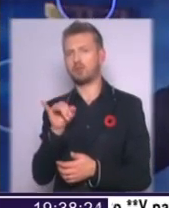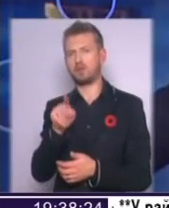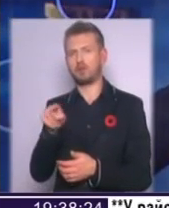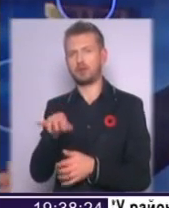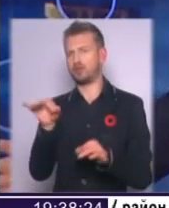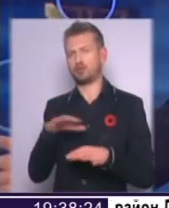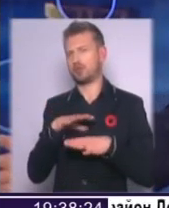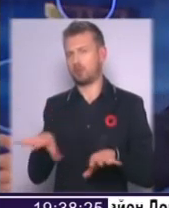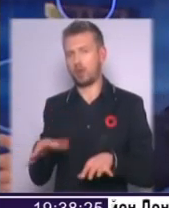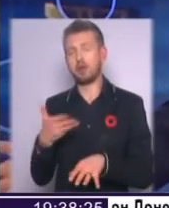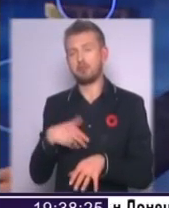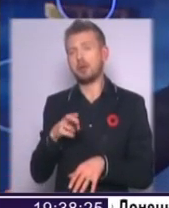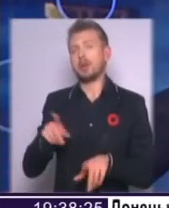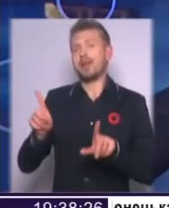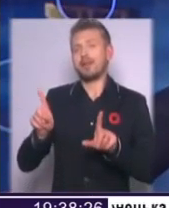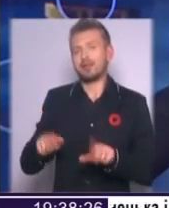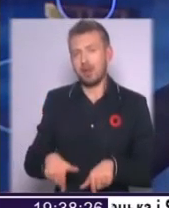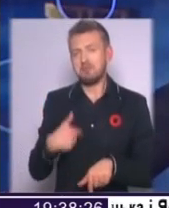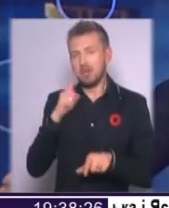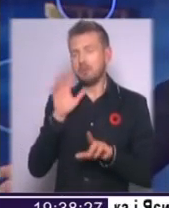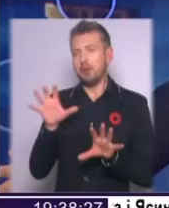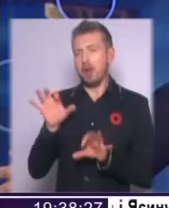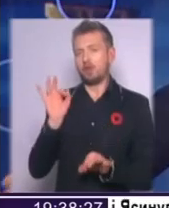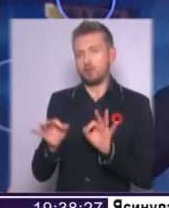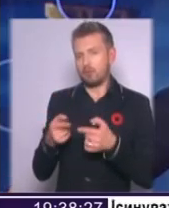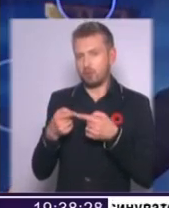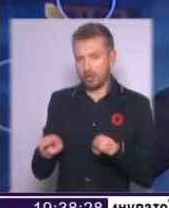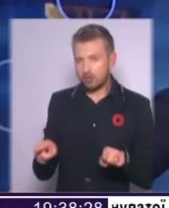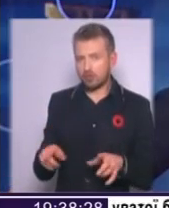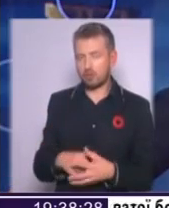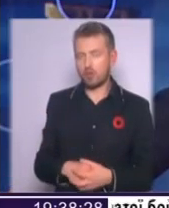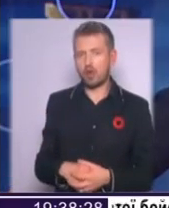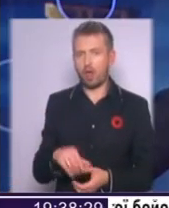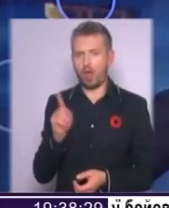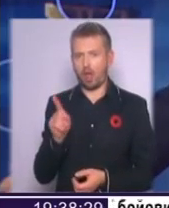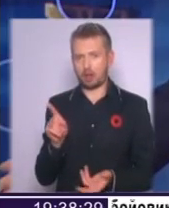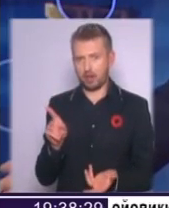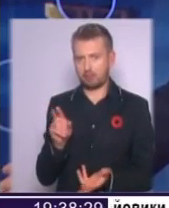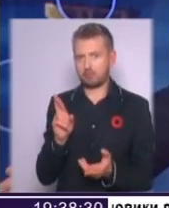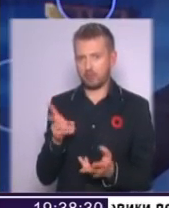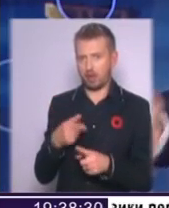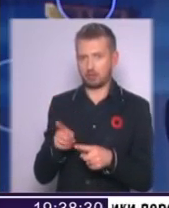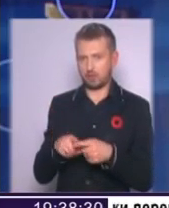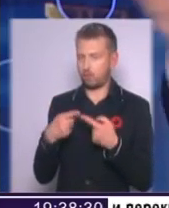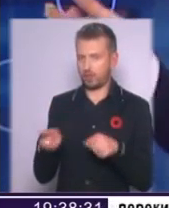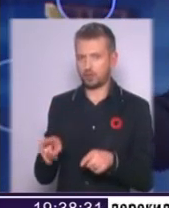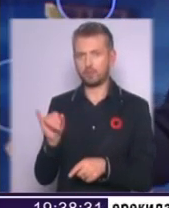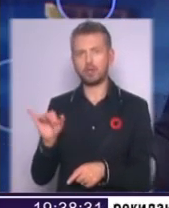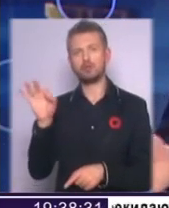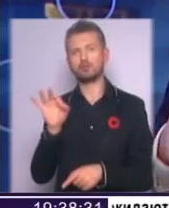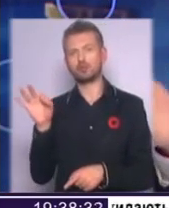і не сталося, ми б це теж би, в принципі, сприймали, можливо, би по-іншому, да? Але, як це по-іншому? І щодо